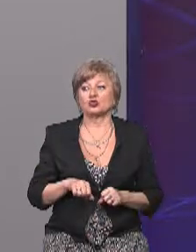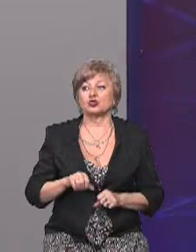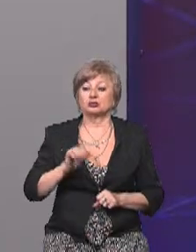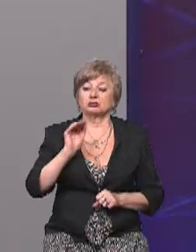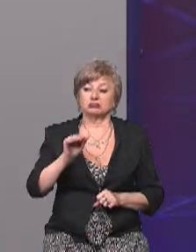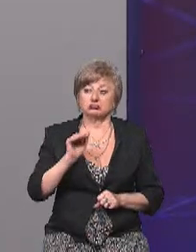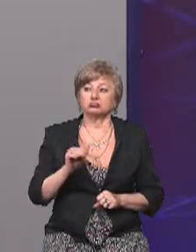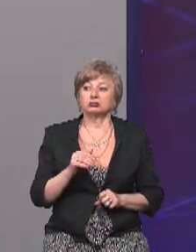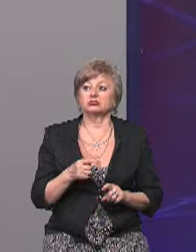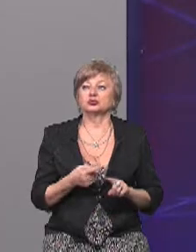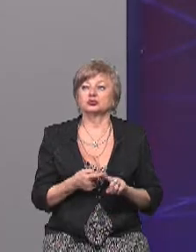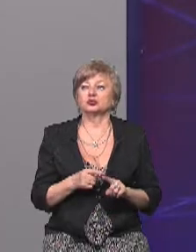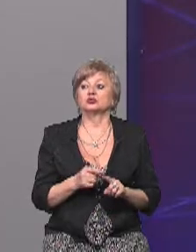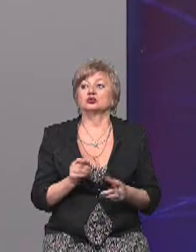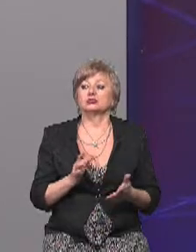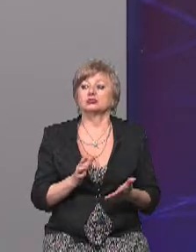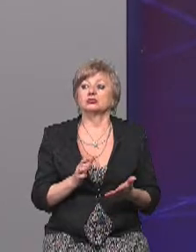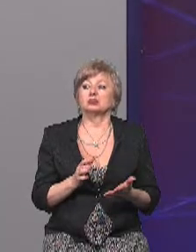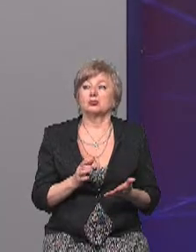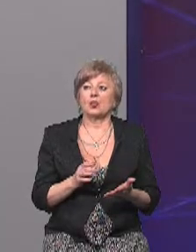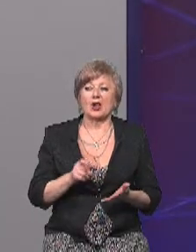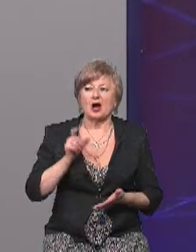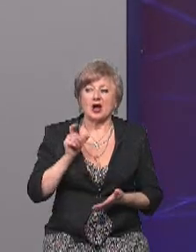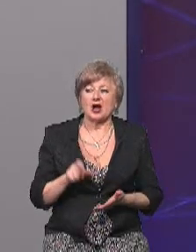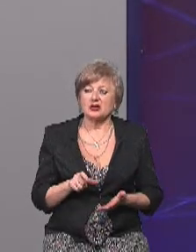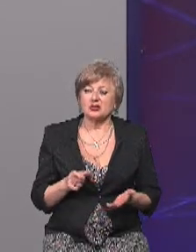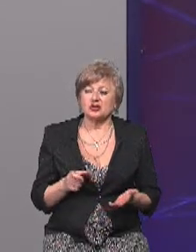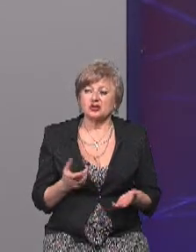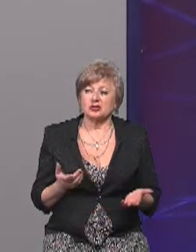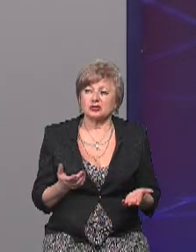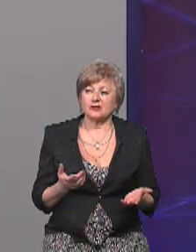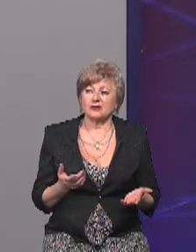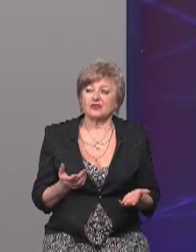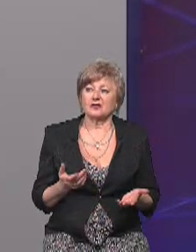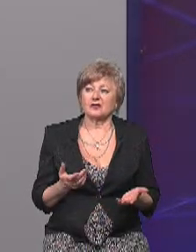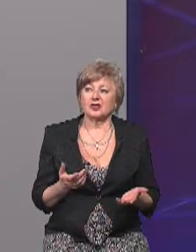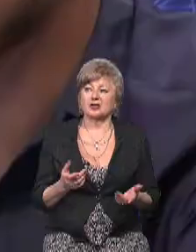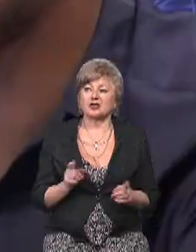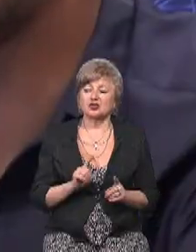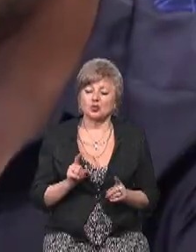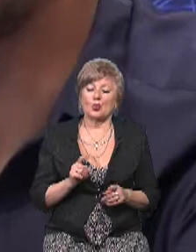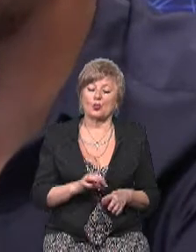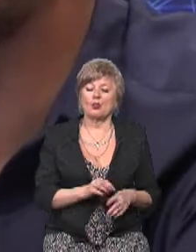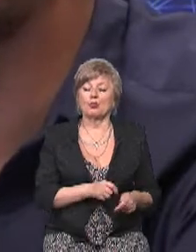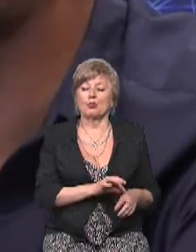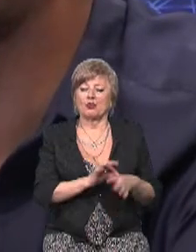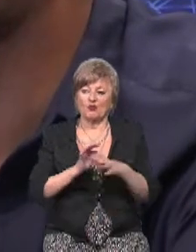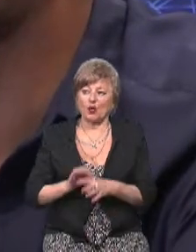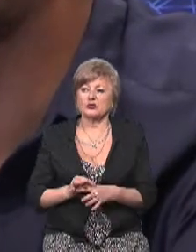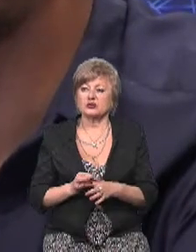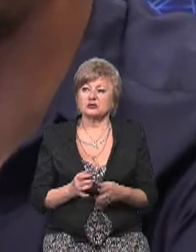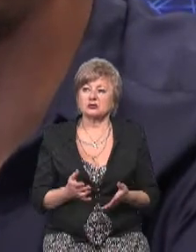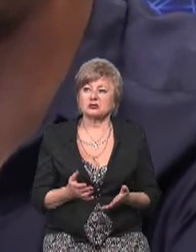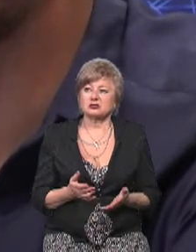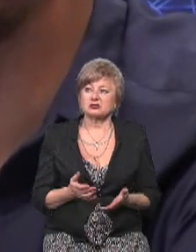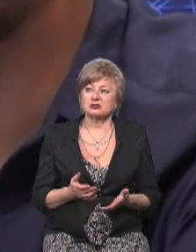до митного поста центральної або до будь-якого. Якщо громадянин сплив всі загалом терміни вже, транзиту, ввезення і так далі?